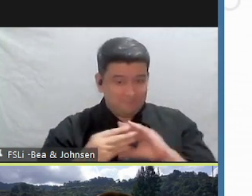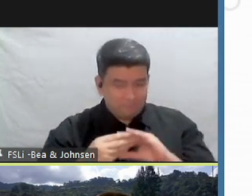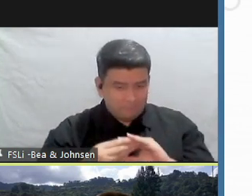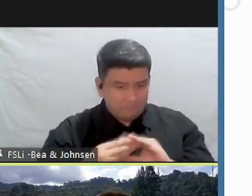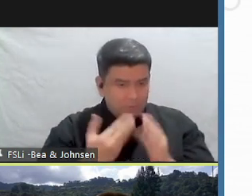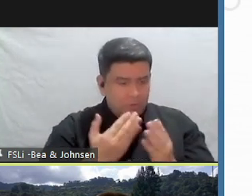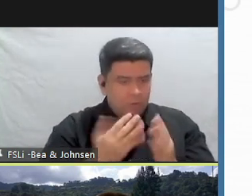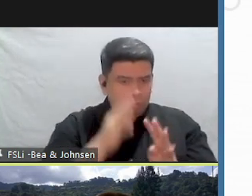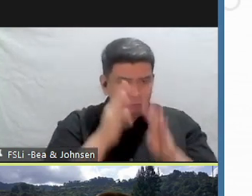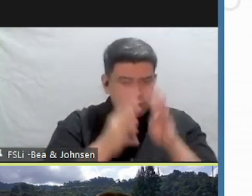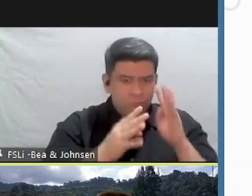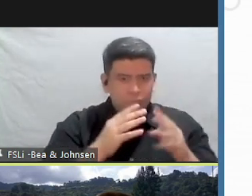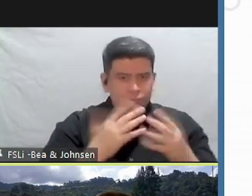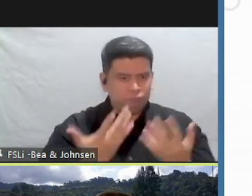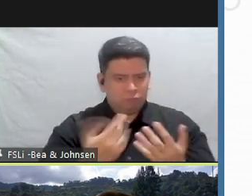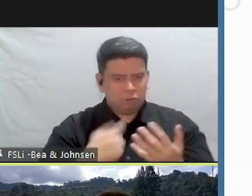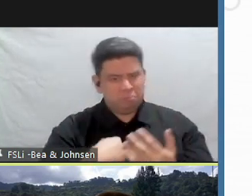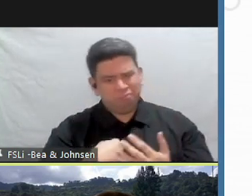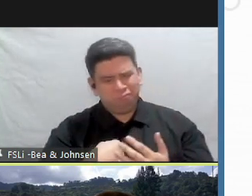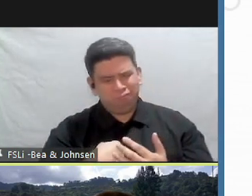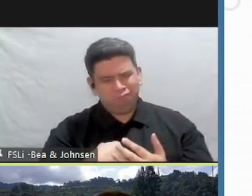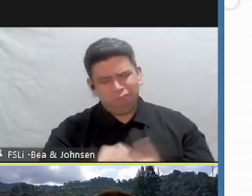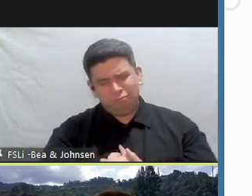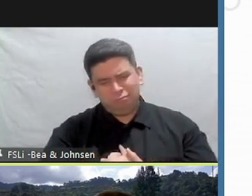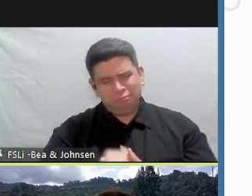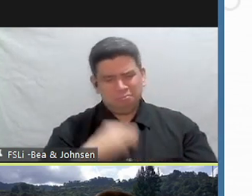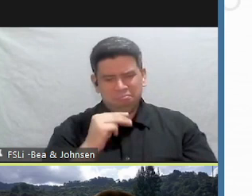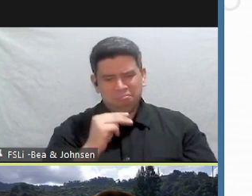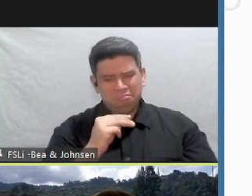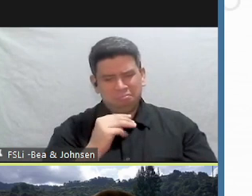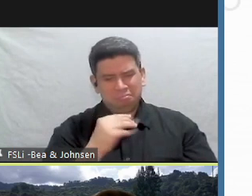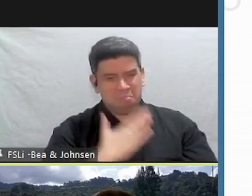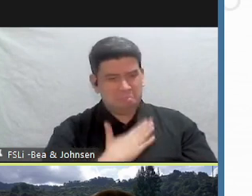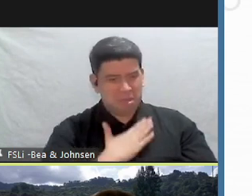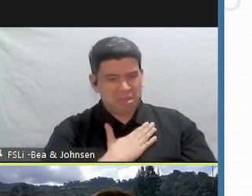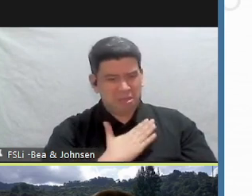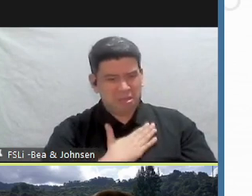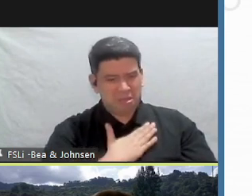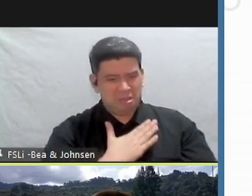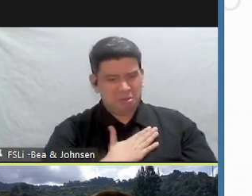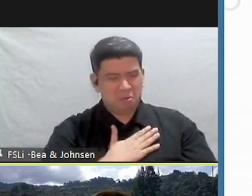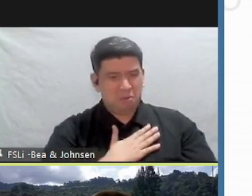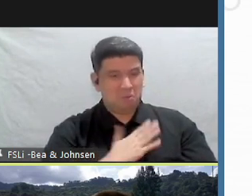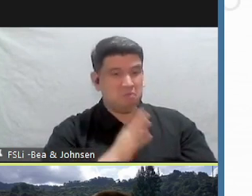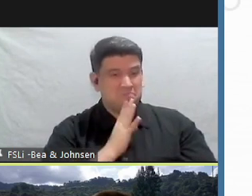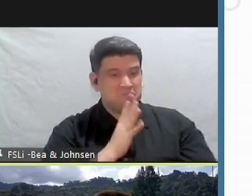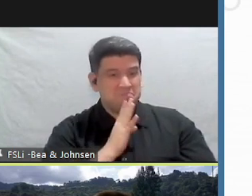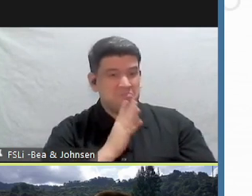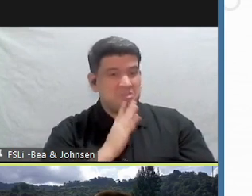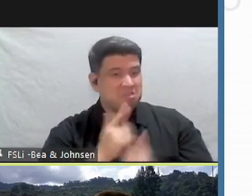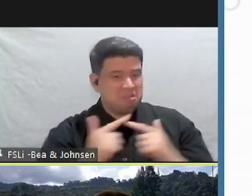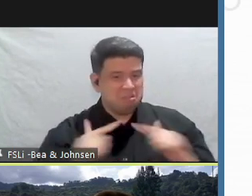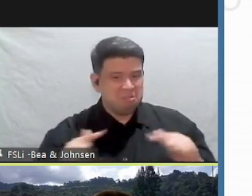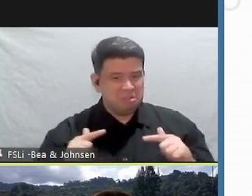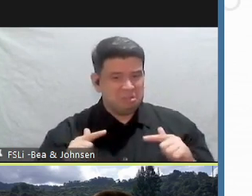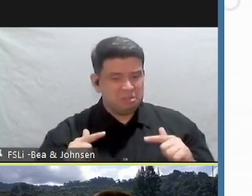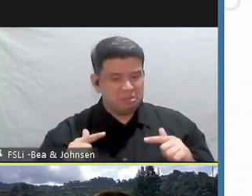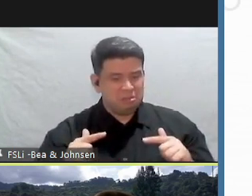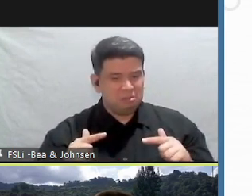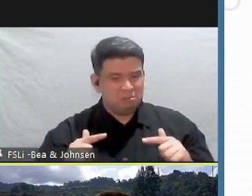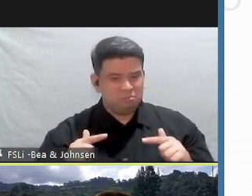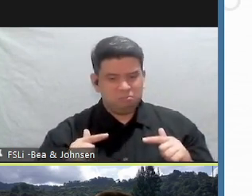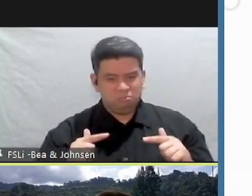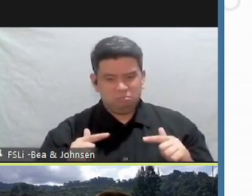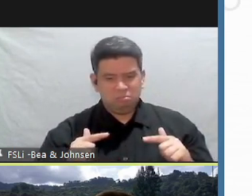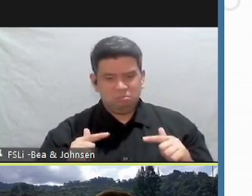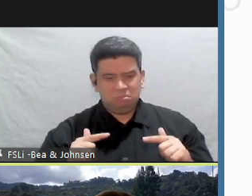una wala siyang interest sa kanyang mother tongue, ano? Alam naman natin na marami na sa ating professional, nakalimutan nila yung